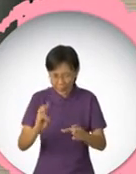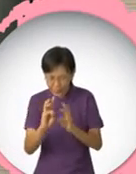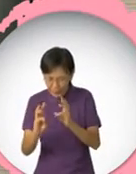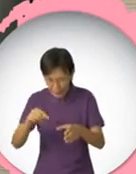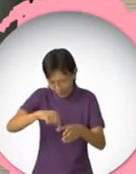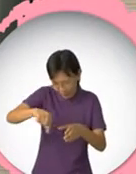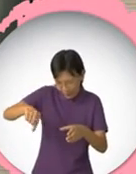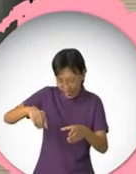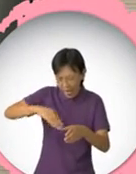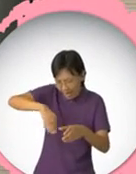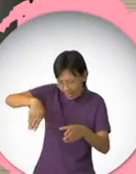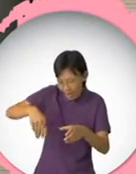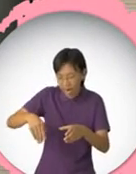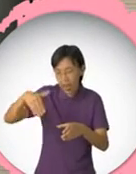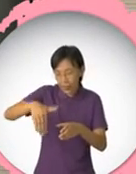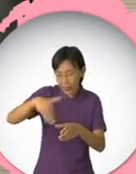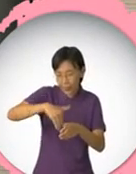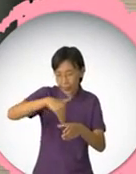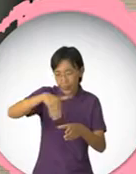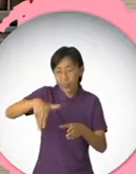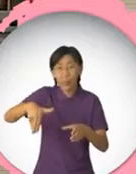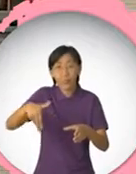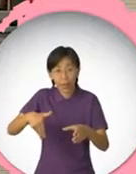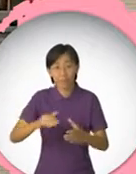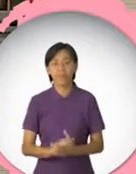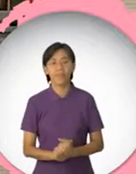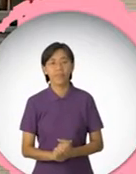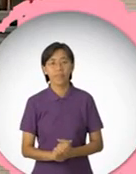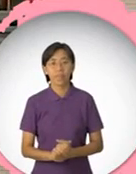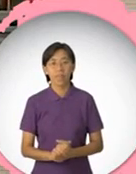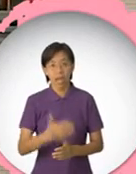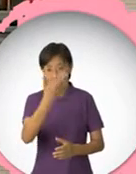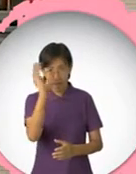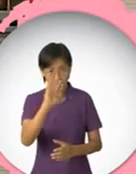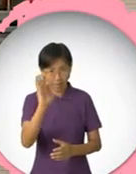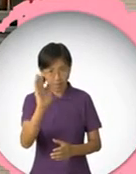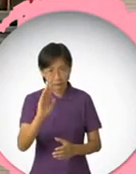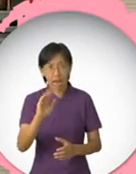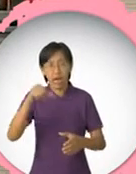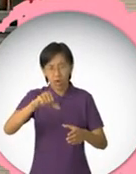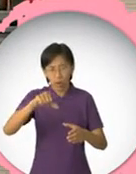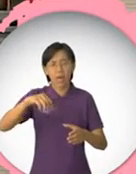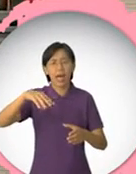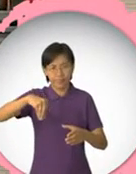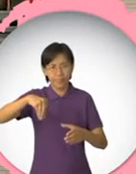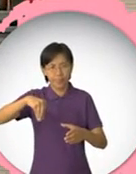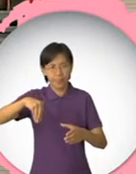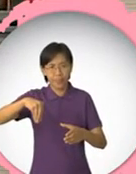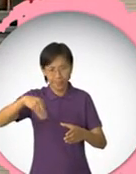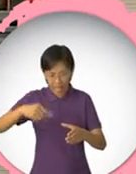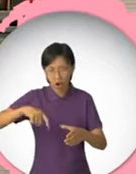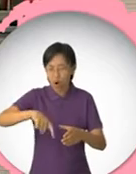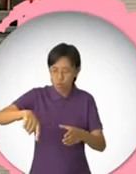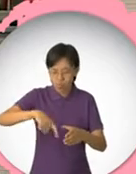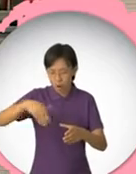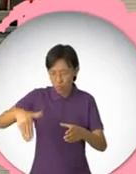ที่ด้านข้างค่ะต้องคอยเอาพายช่วยด้วยนะคะ แต่อย่าลืมที่จะแบบปิดเครื่องแล้วก็ลดโถลงมาเพื่อช่วยเอาไม้พายเนี่ยช่วยกัน